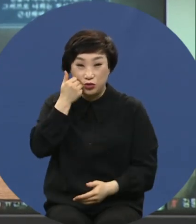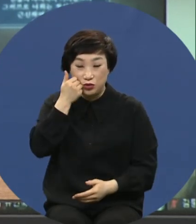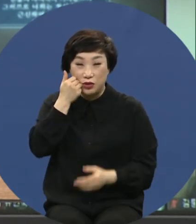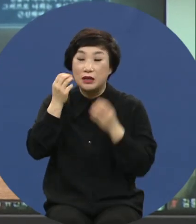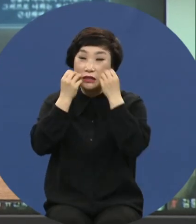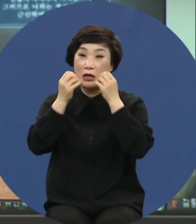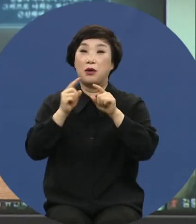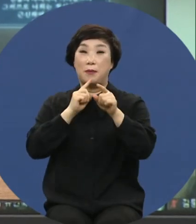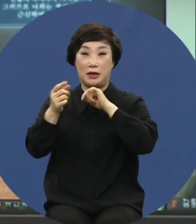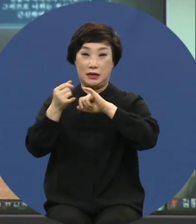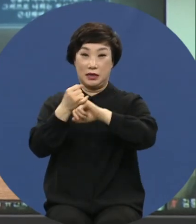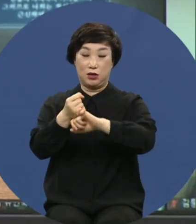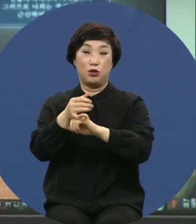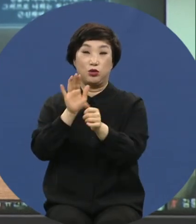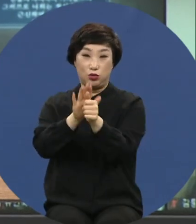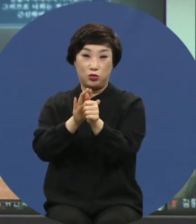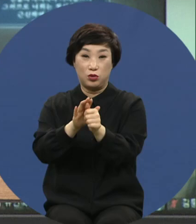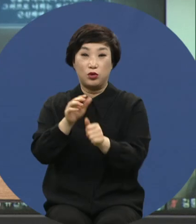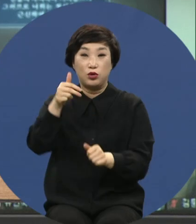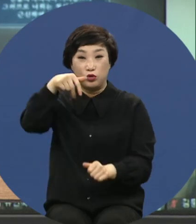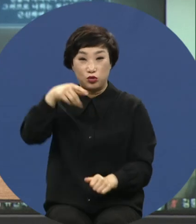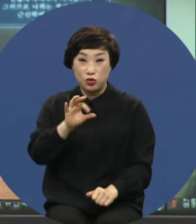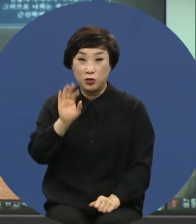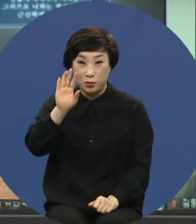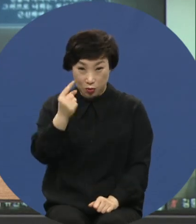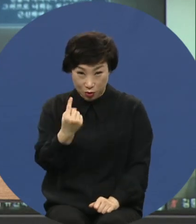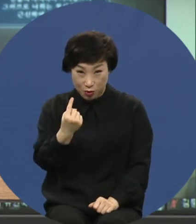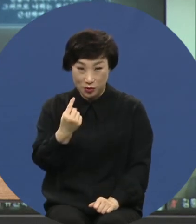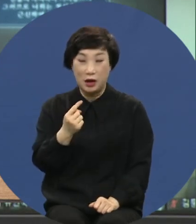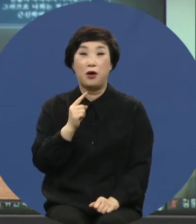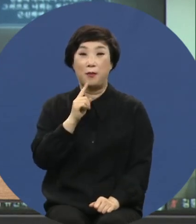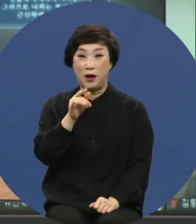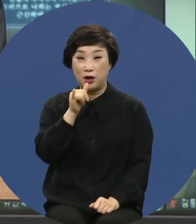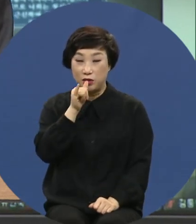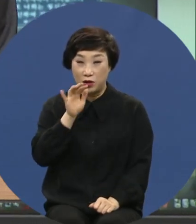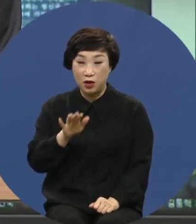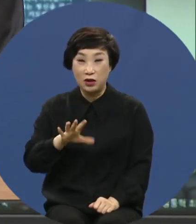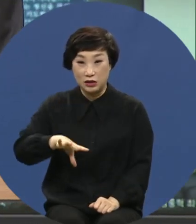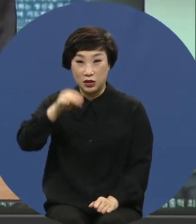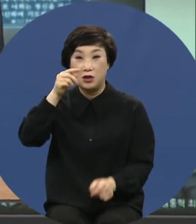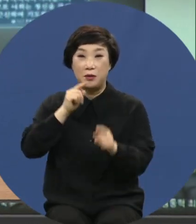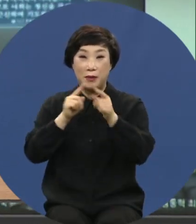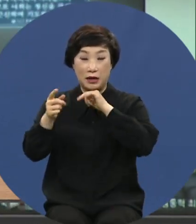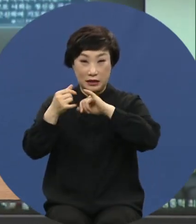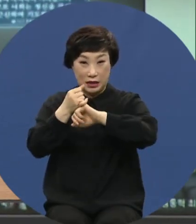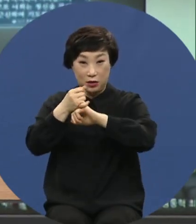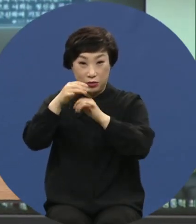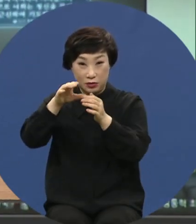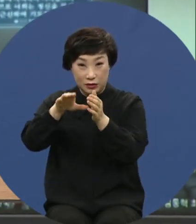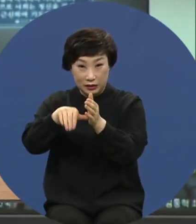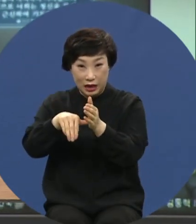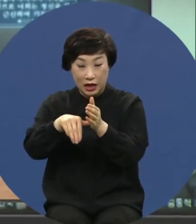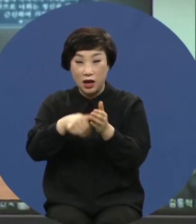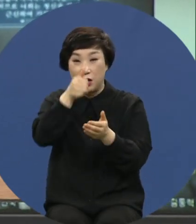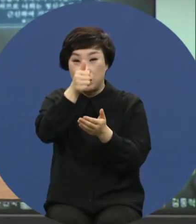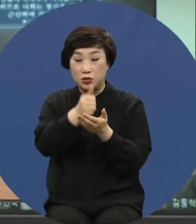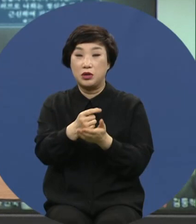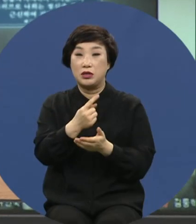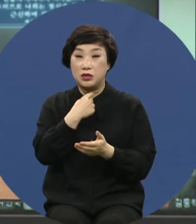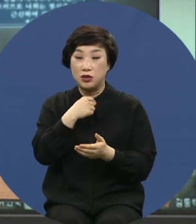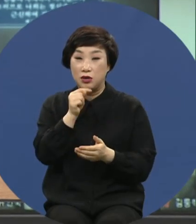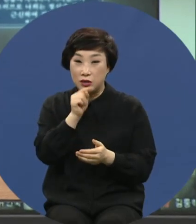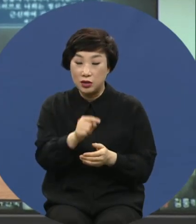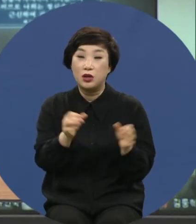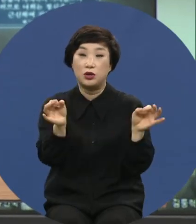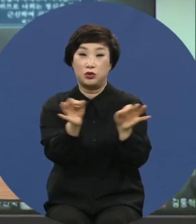중보니 이렇게 말씀하시고 이는 첫 언약 때에 범한